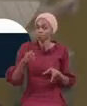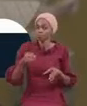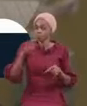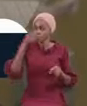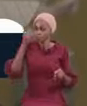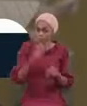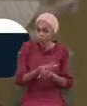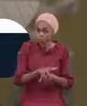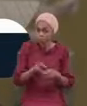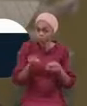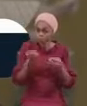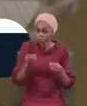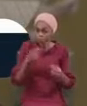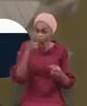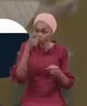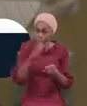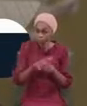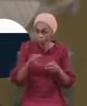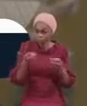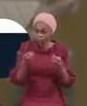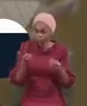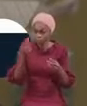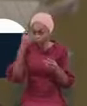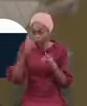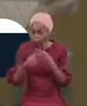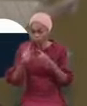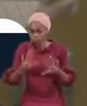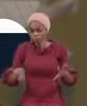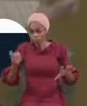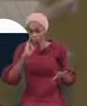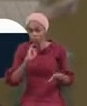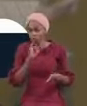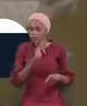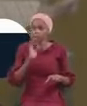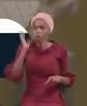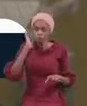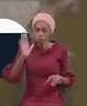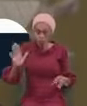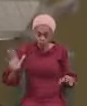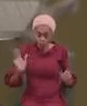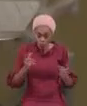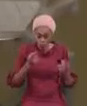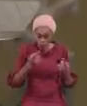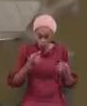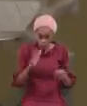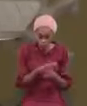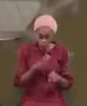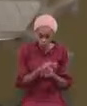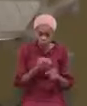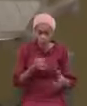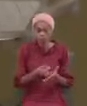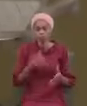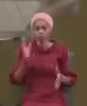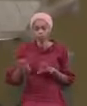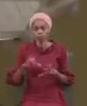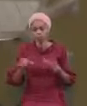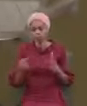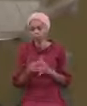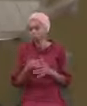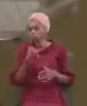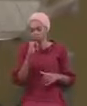dans ce pays ce n'est pas il n'y avait pas de doute est-ce qu'il est possible de le faire il